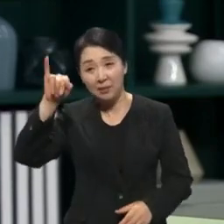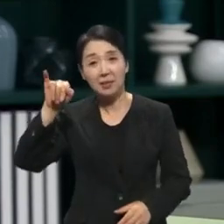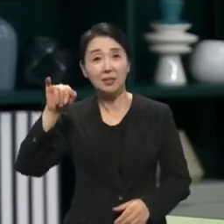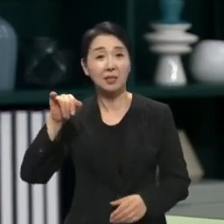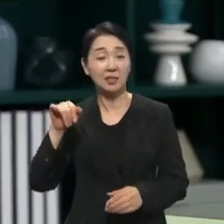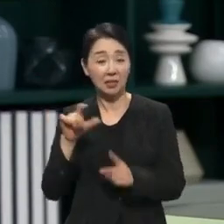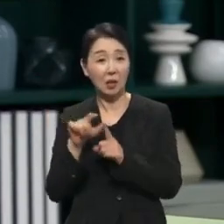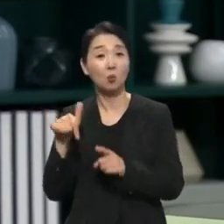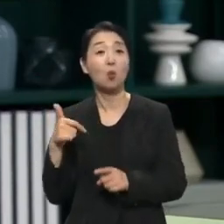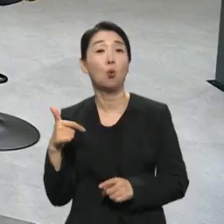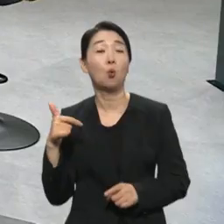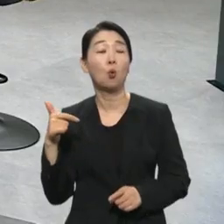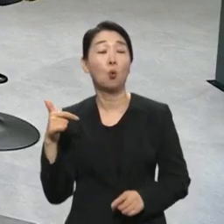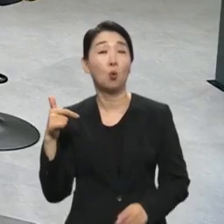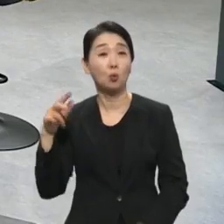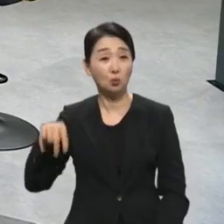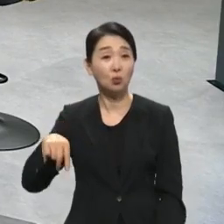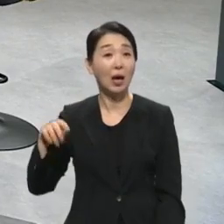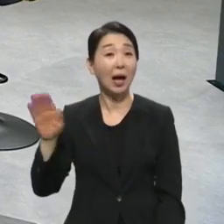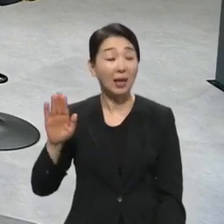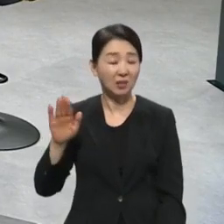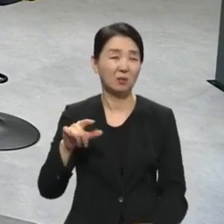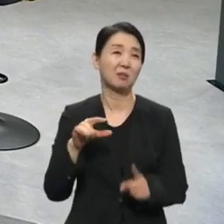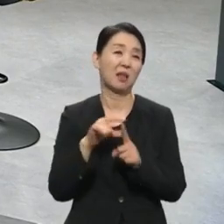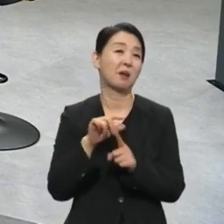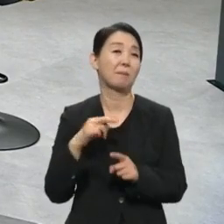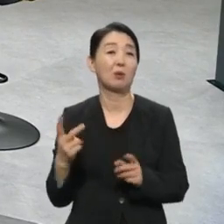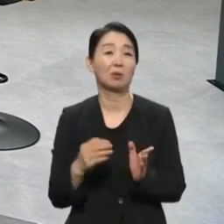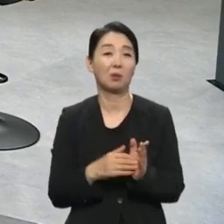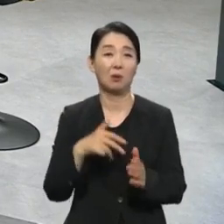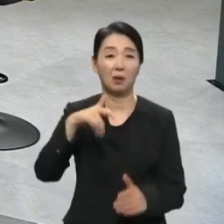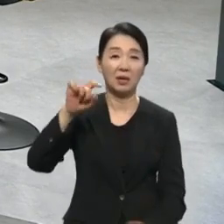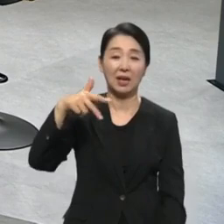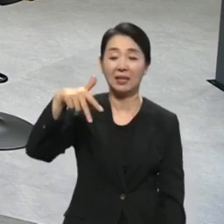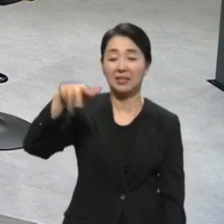골수였는데 이게 이제 바뀌었다고 합니다 마이사이깐 차 여기서